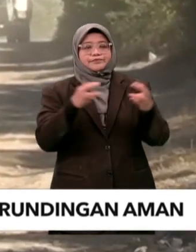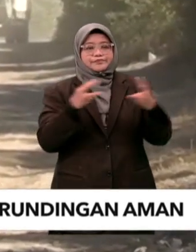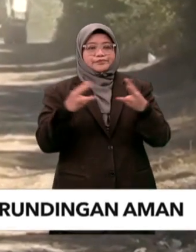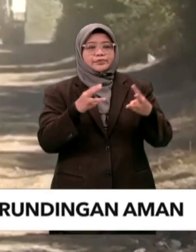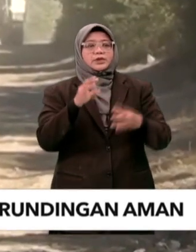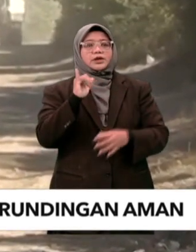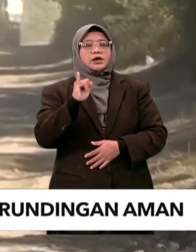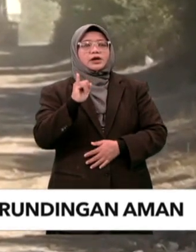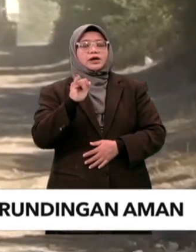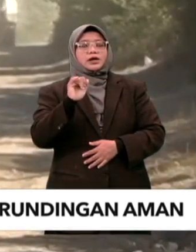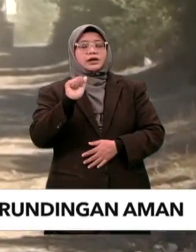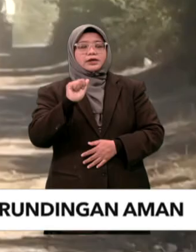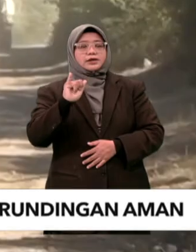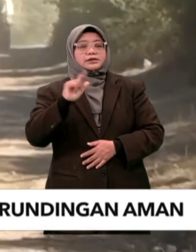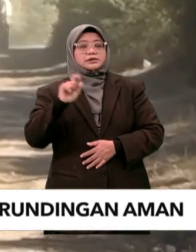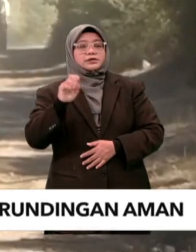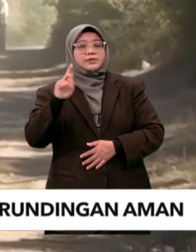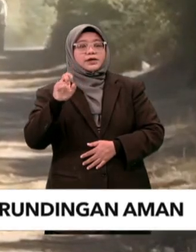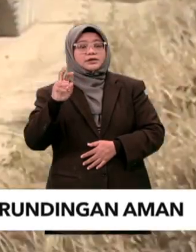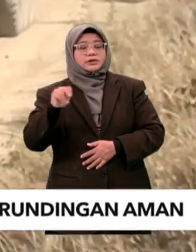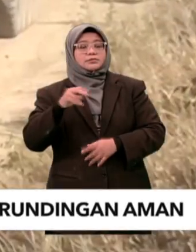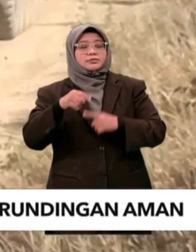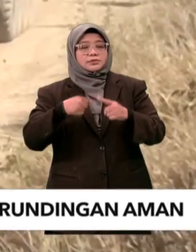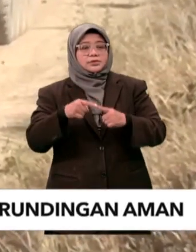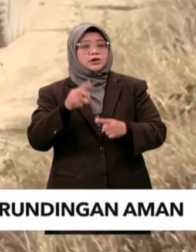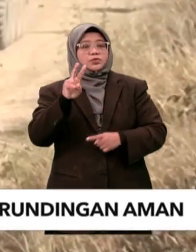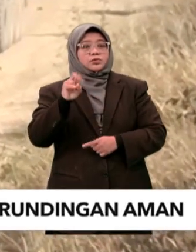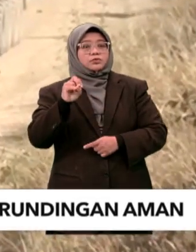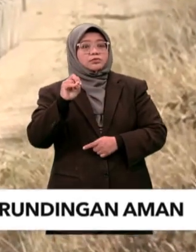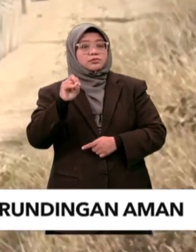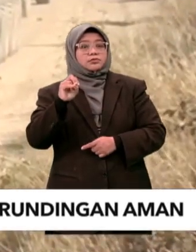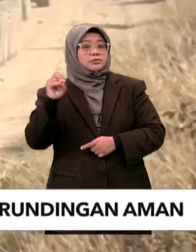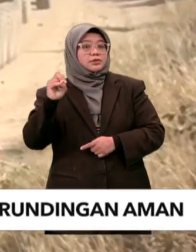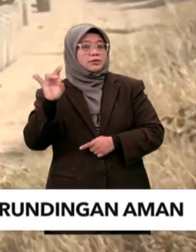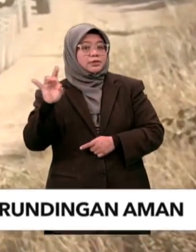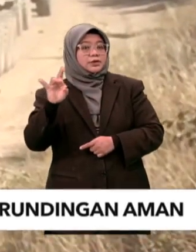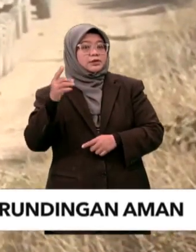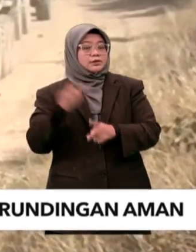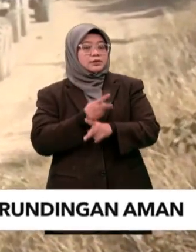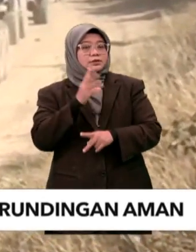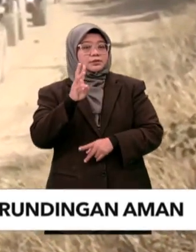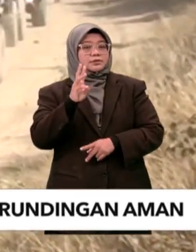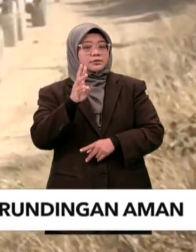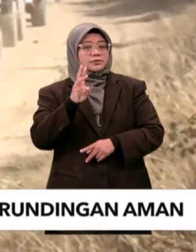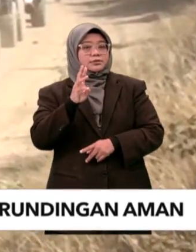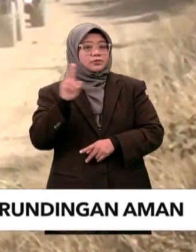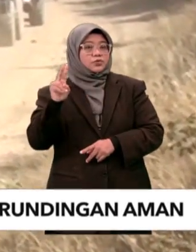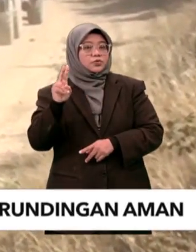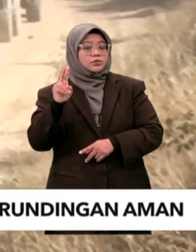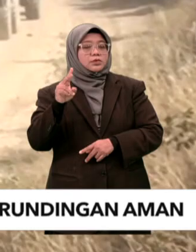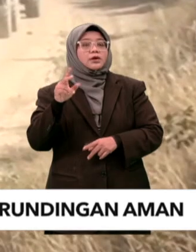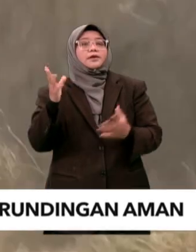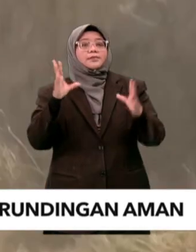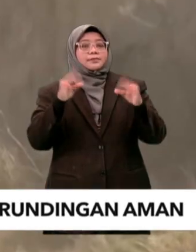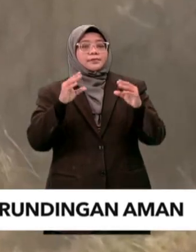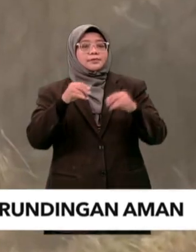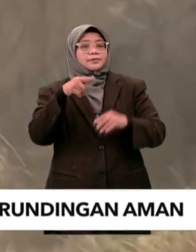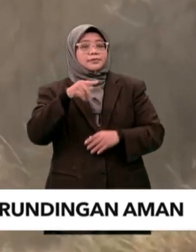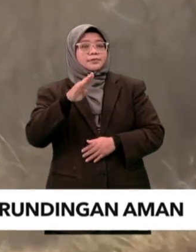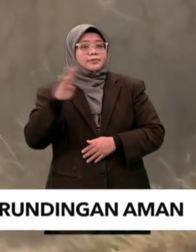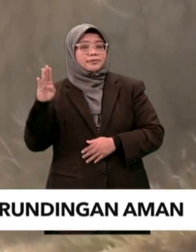pakai pada 14 Maret 2008 pada sesi ke-62 perhimpunan Agung PBB